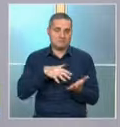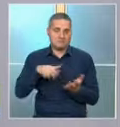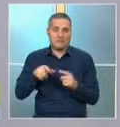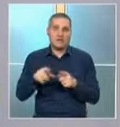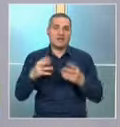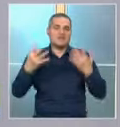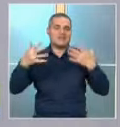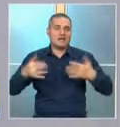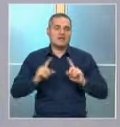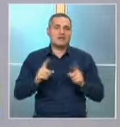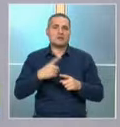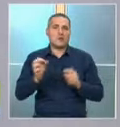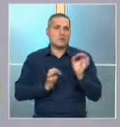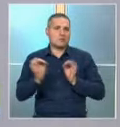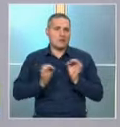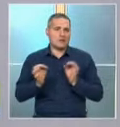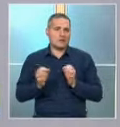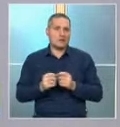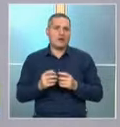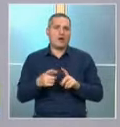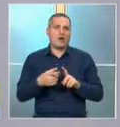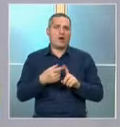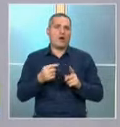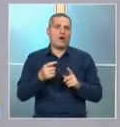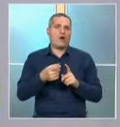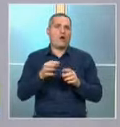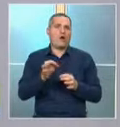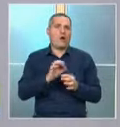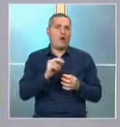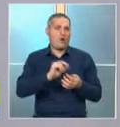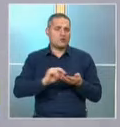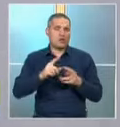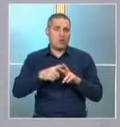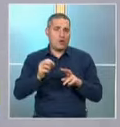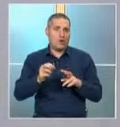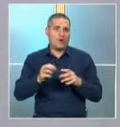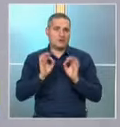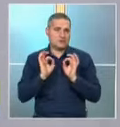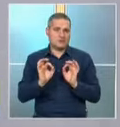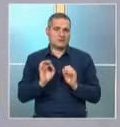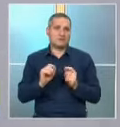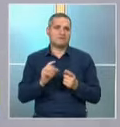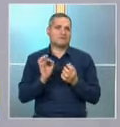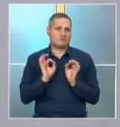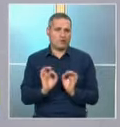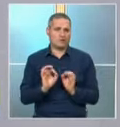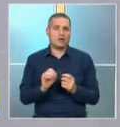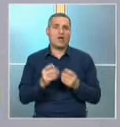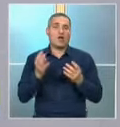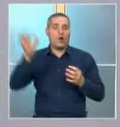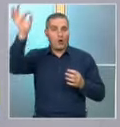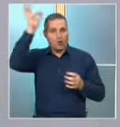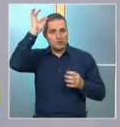тези данни не на 100% отчетено и направено, но се оказаха наистина точни.